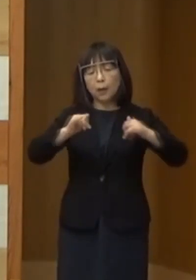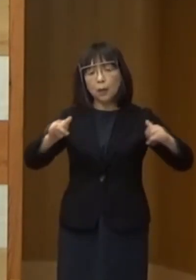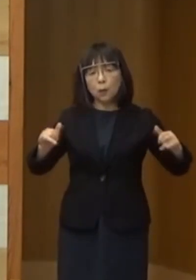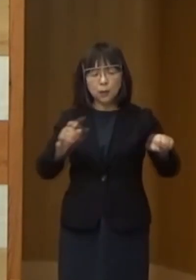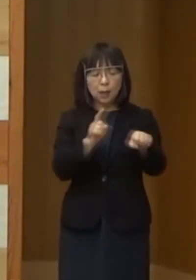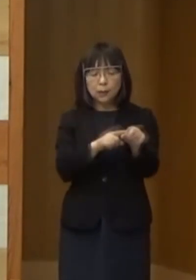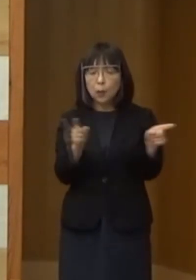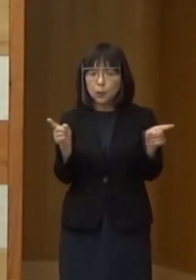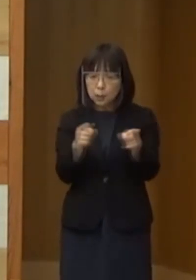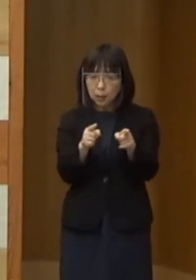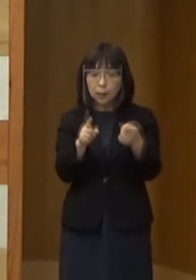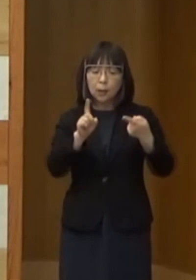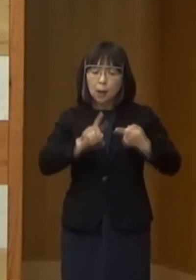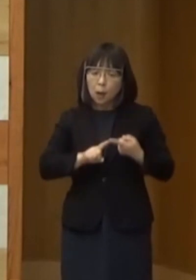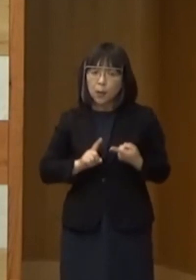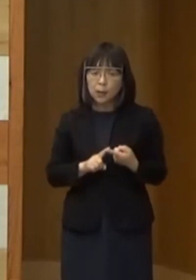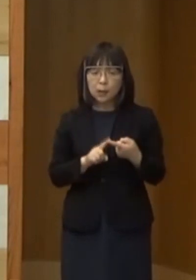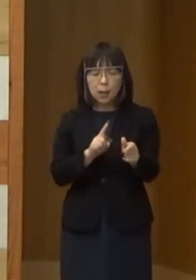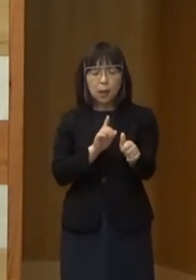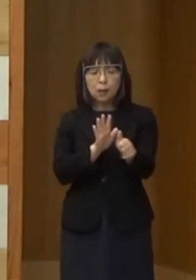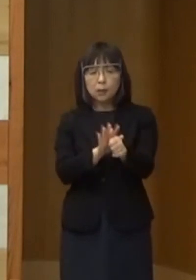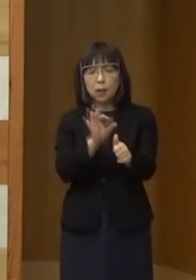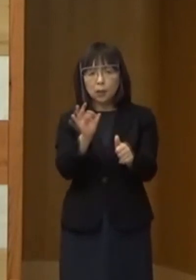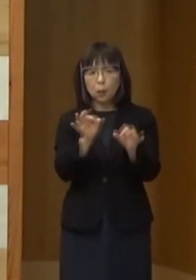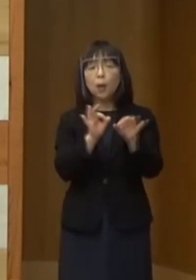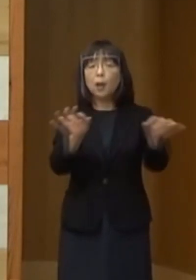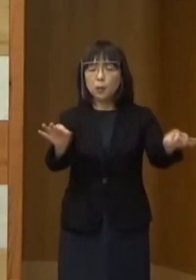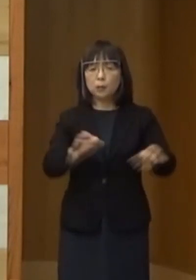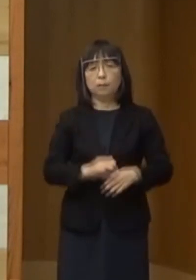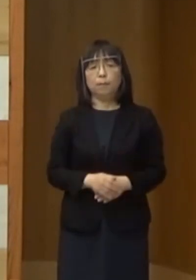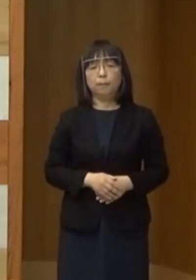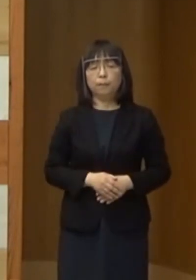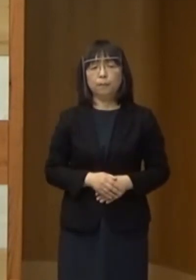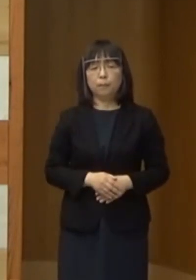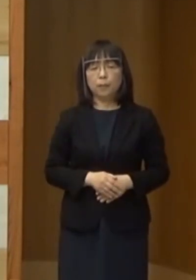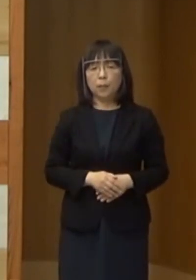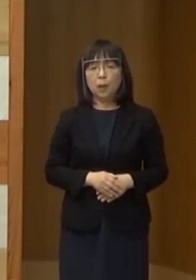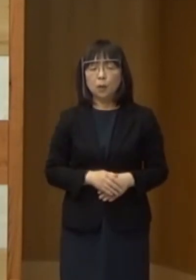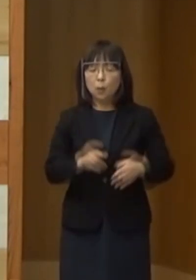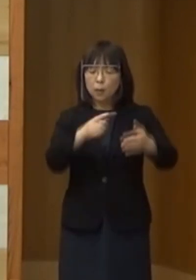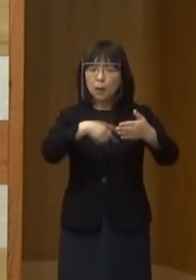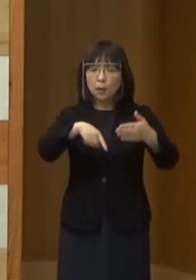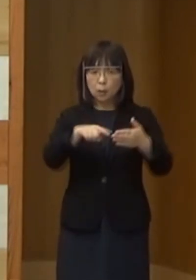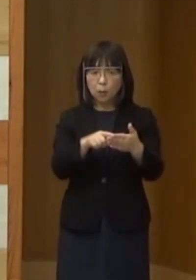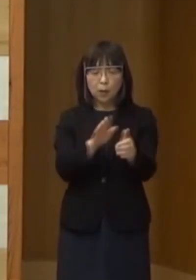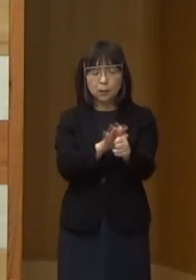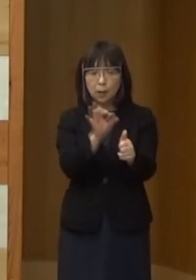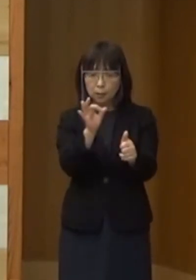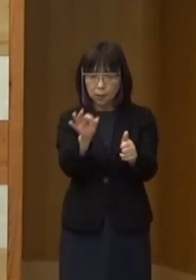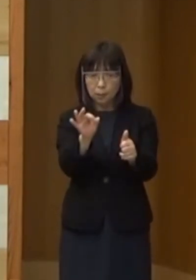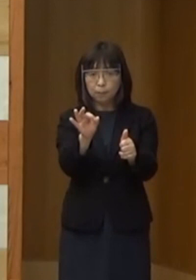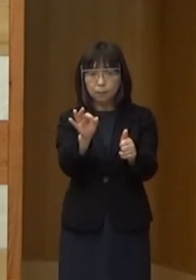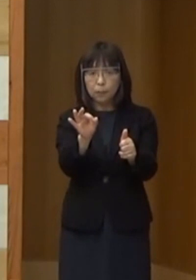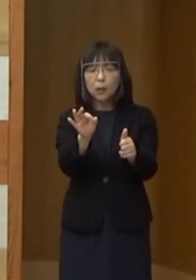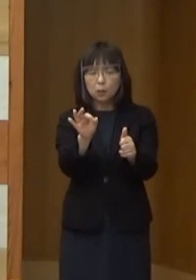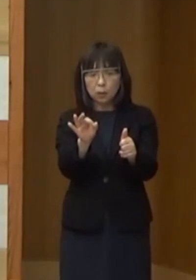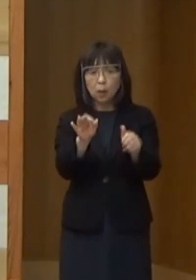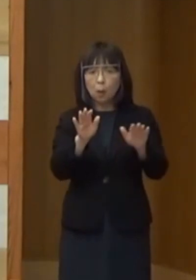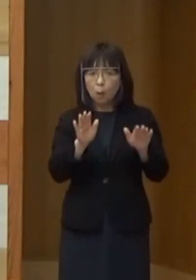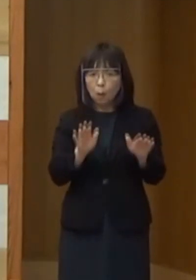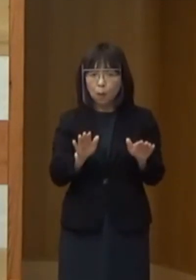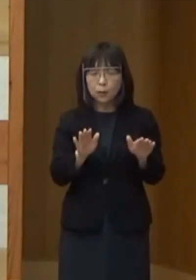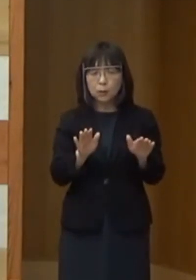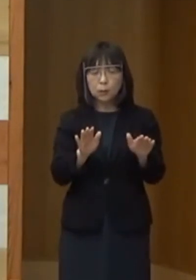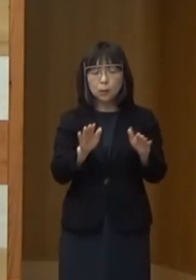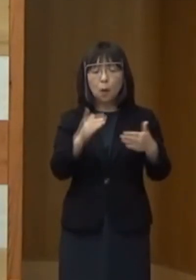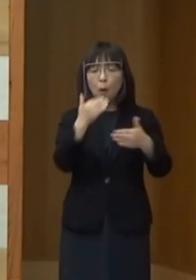応じた支援金を支給いたします。なお、要請内容や支援金については本日